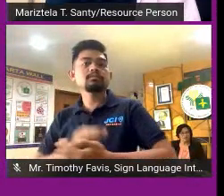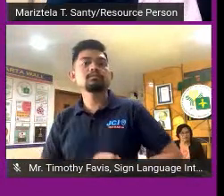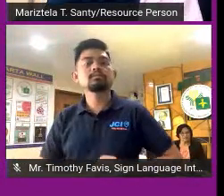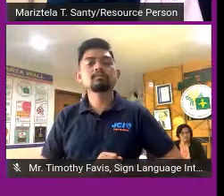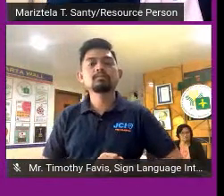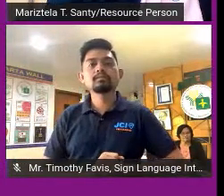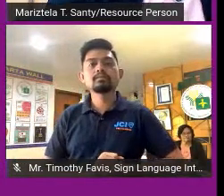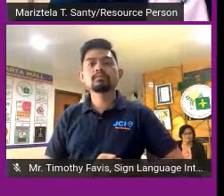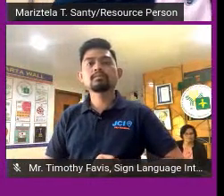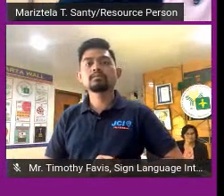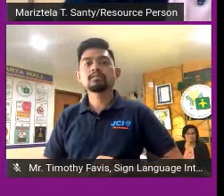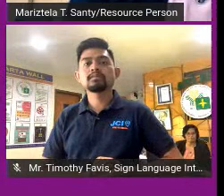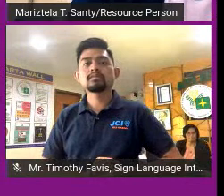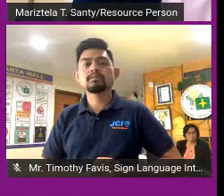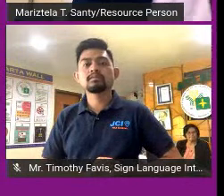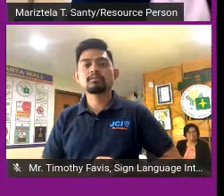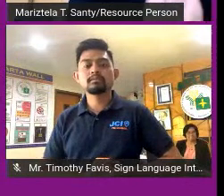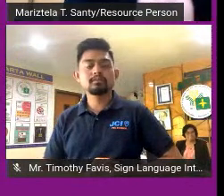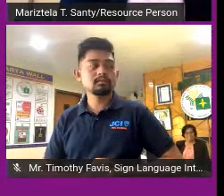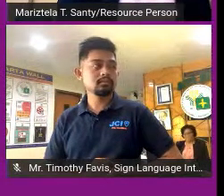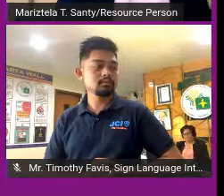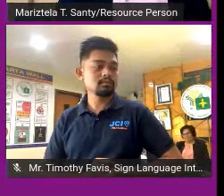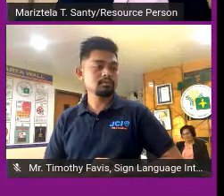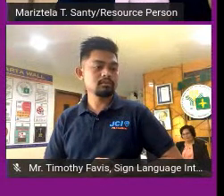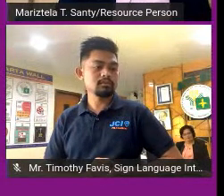40 active. 40, pero